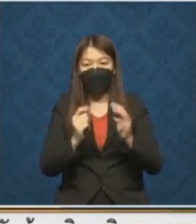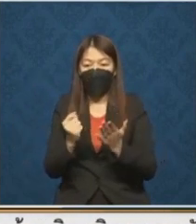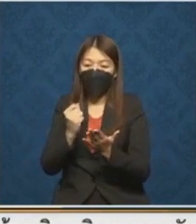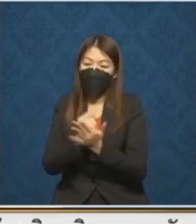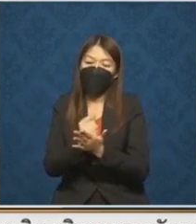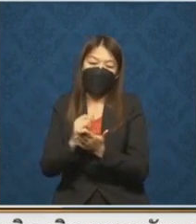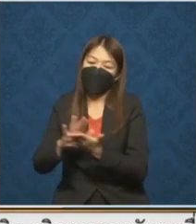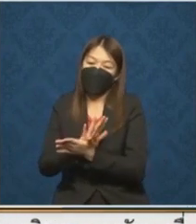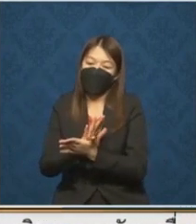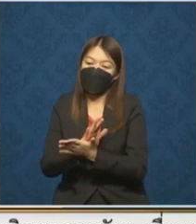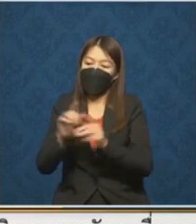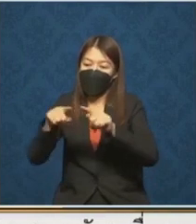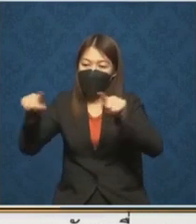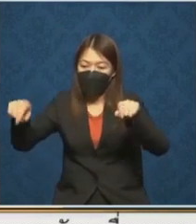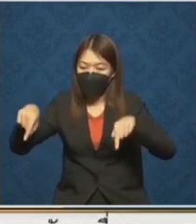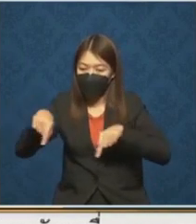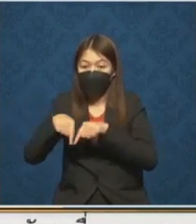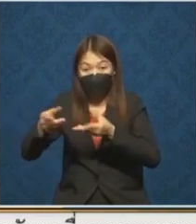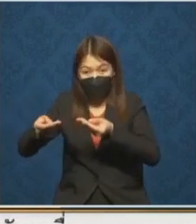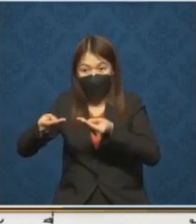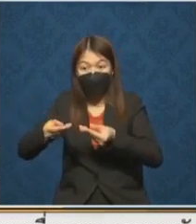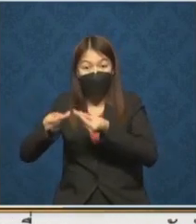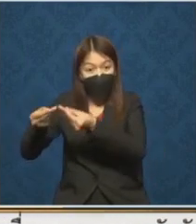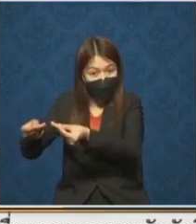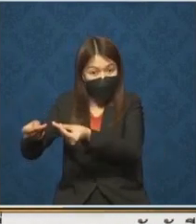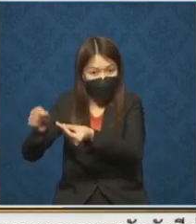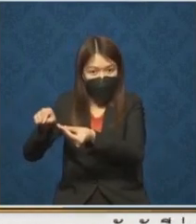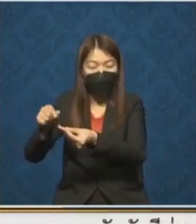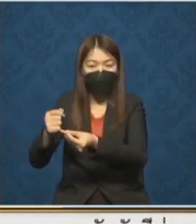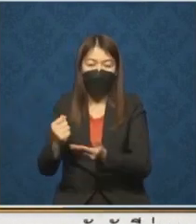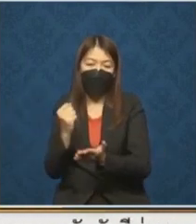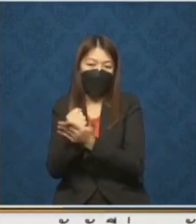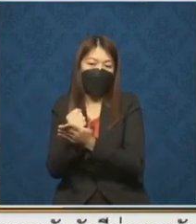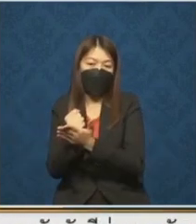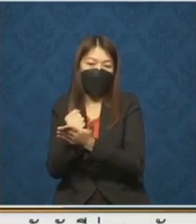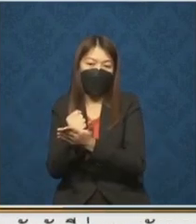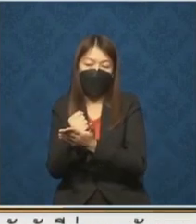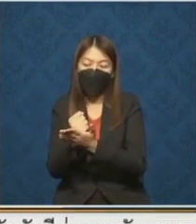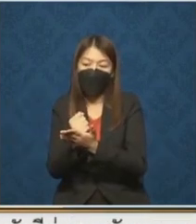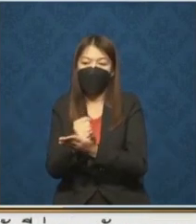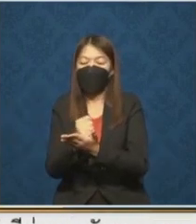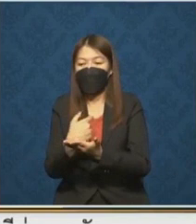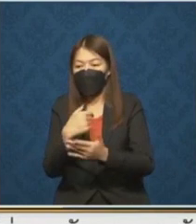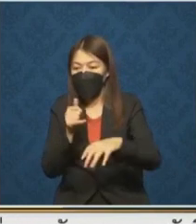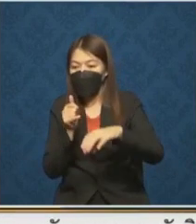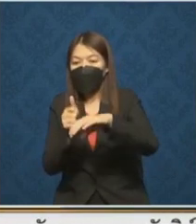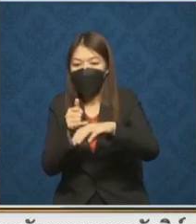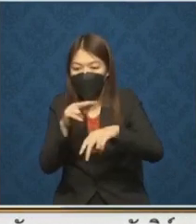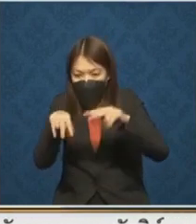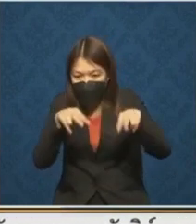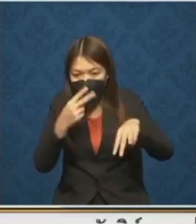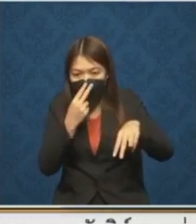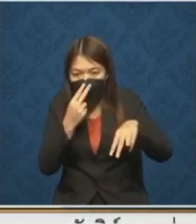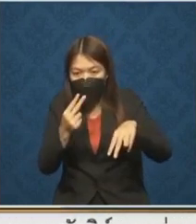เปนลายแลงอาจจะใช้อำนาจรฐมัตีประกาศตามันร์ 58คอเดินสำรวจอัี้คือเป็นเคื่องมือ